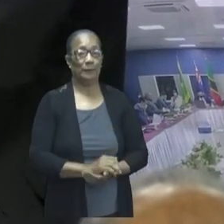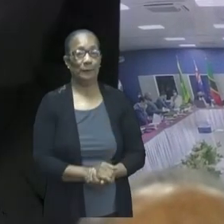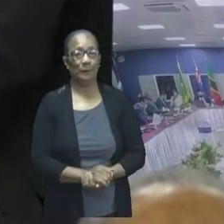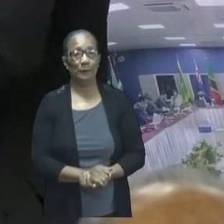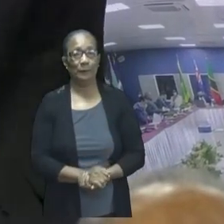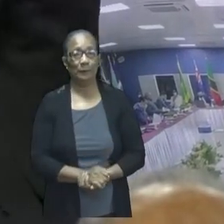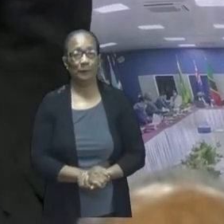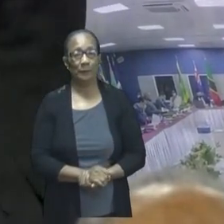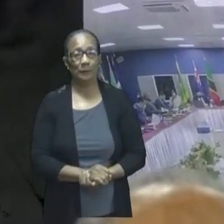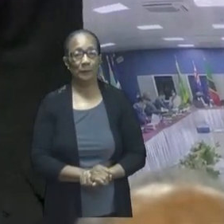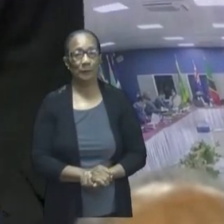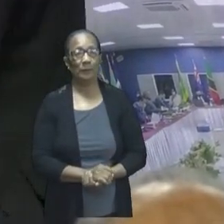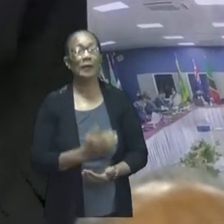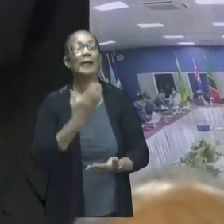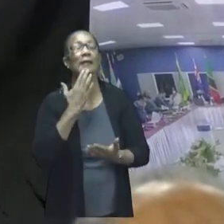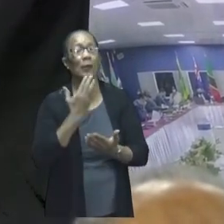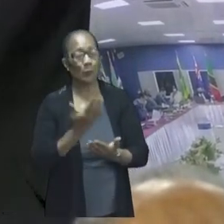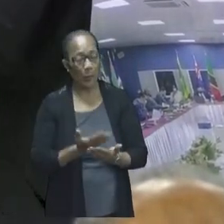als